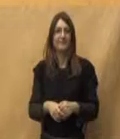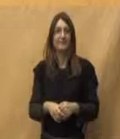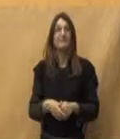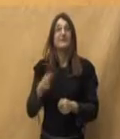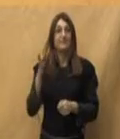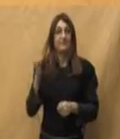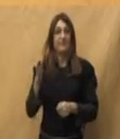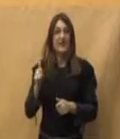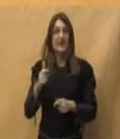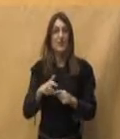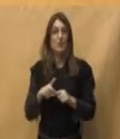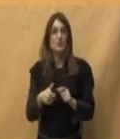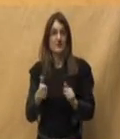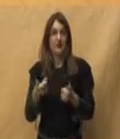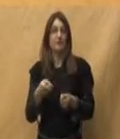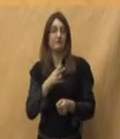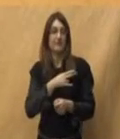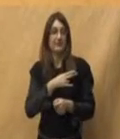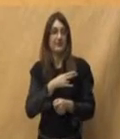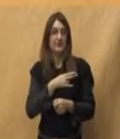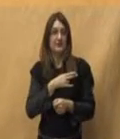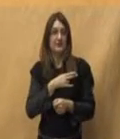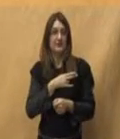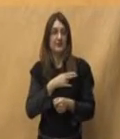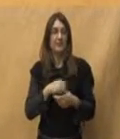ste u stvari, što je istina,